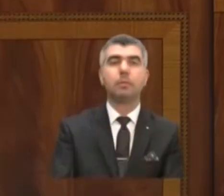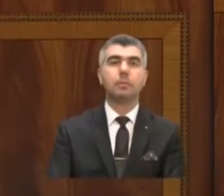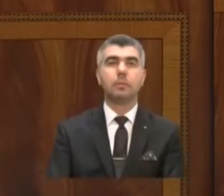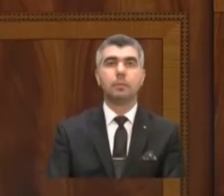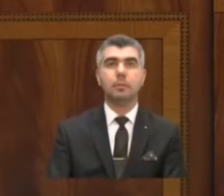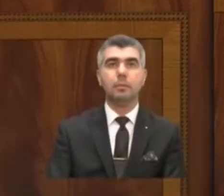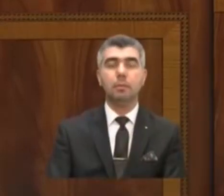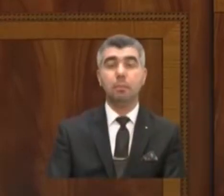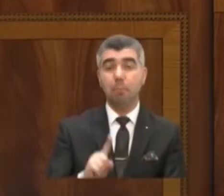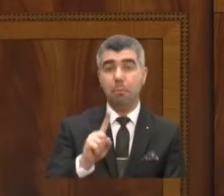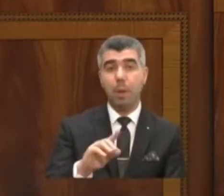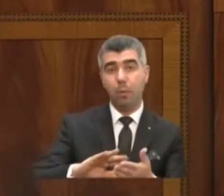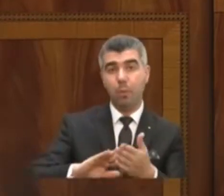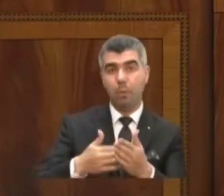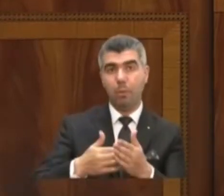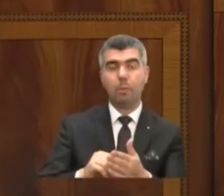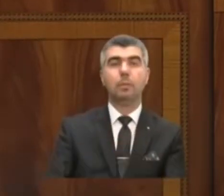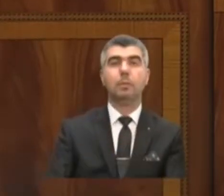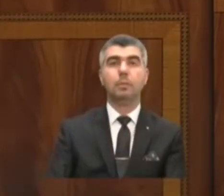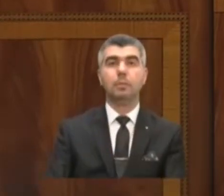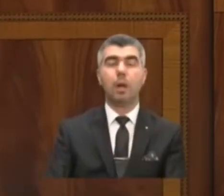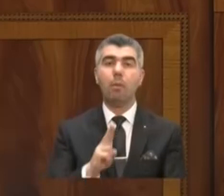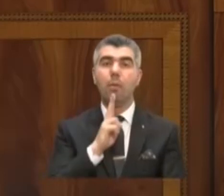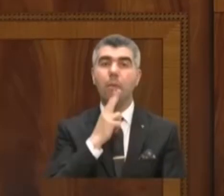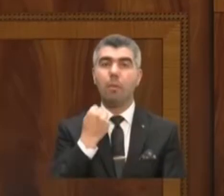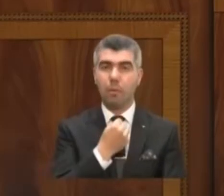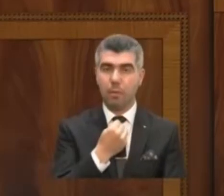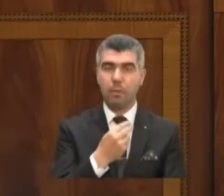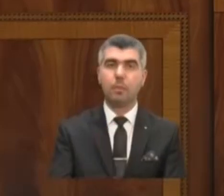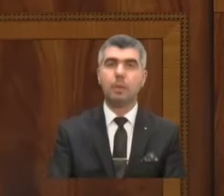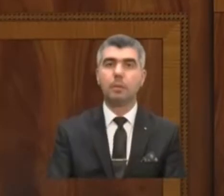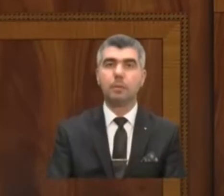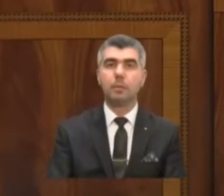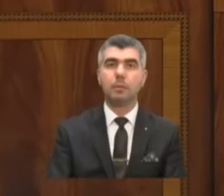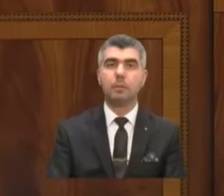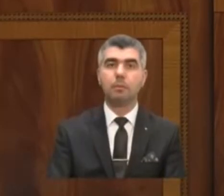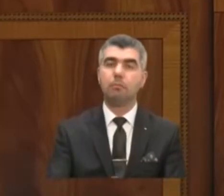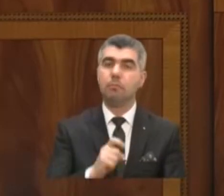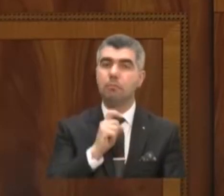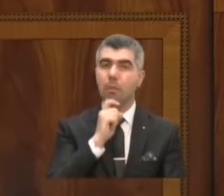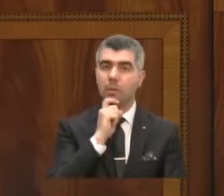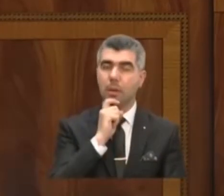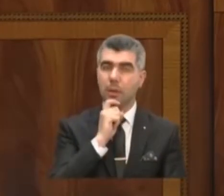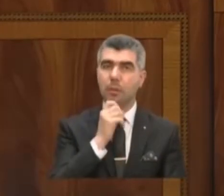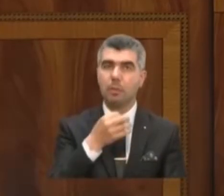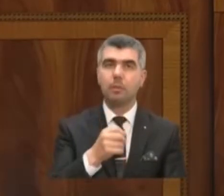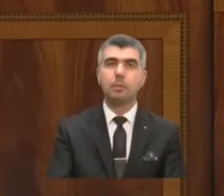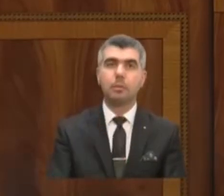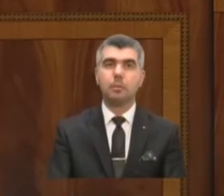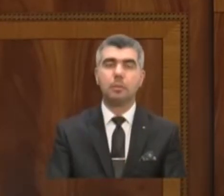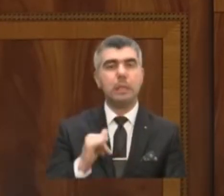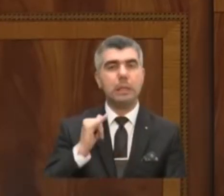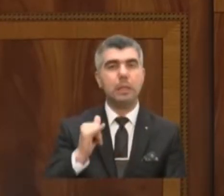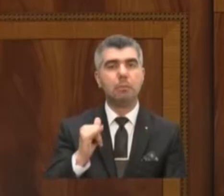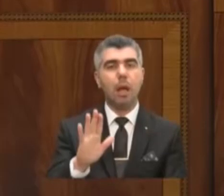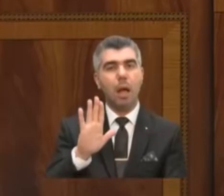ولكن رغم هذا الشيء كله الحكومة يعني بقى على العهد ديالها